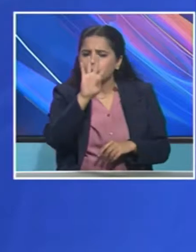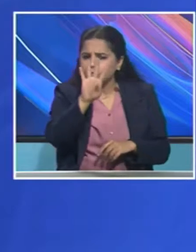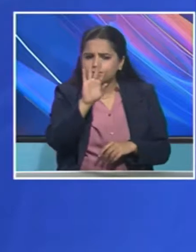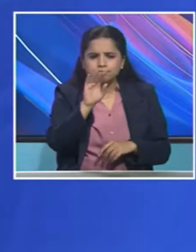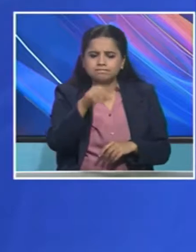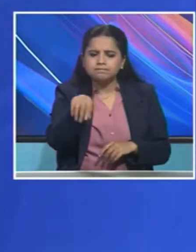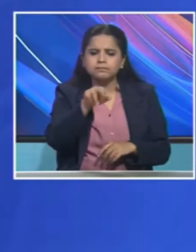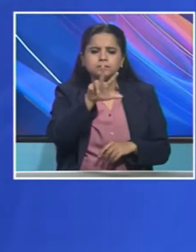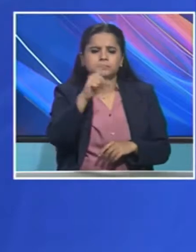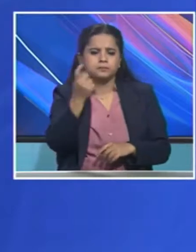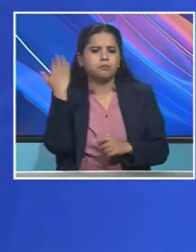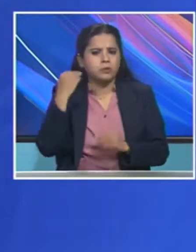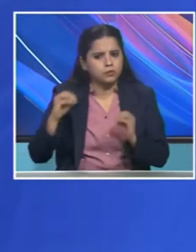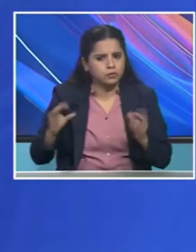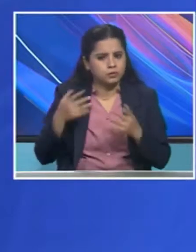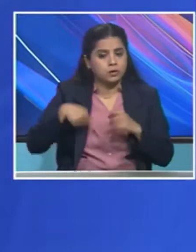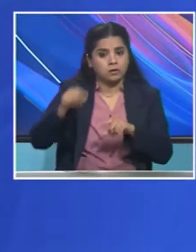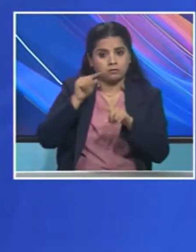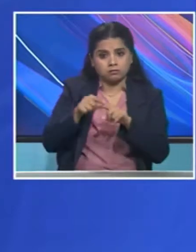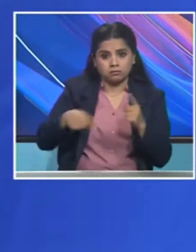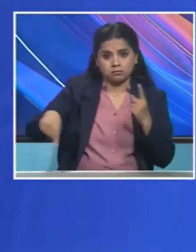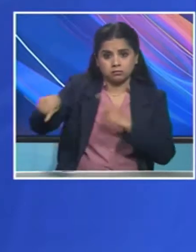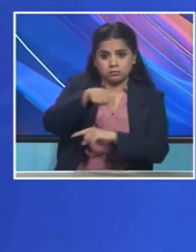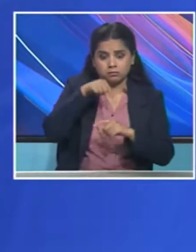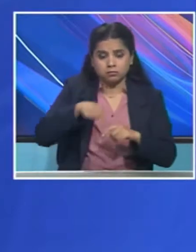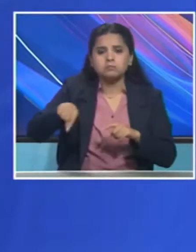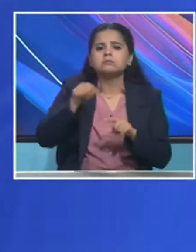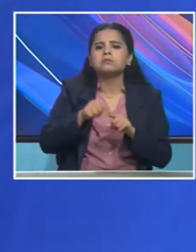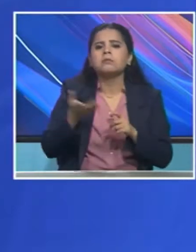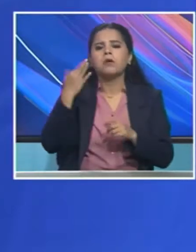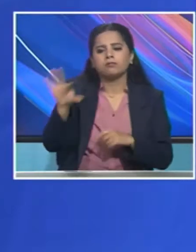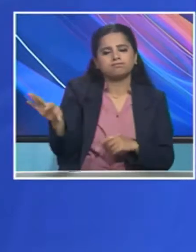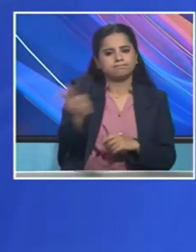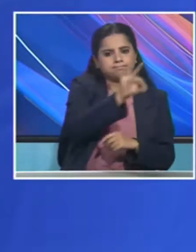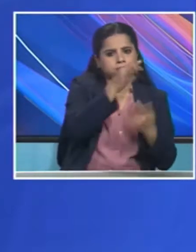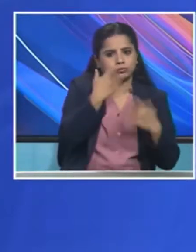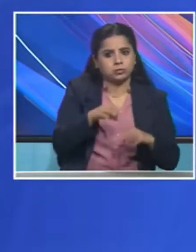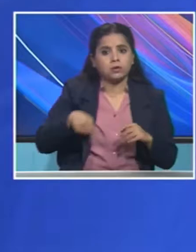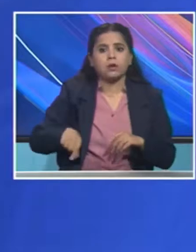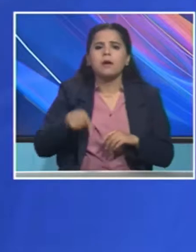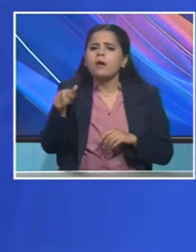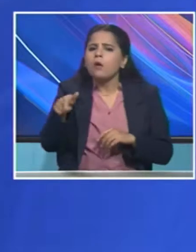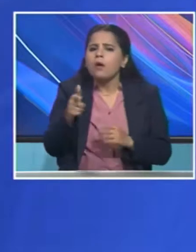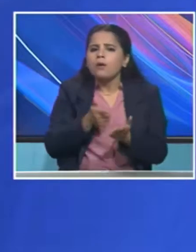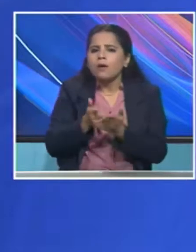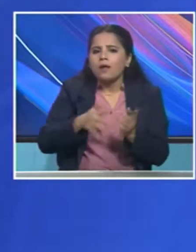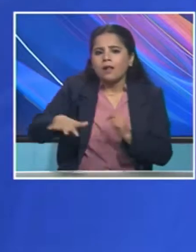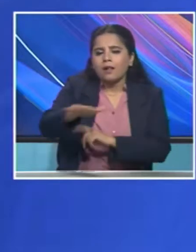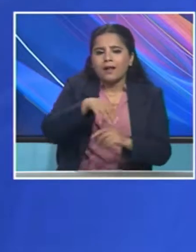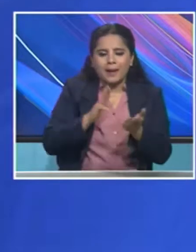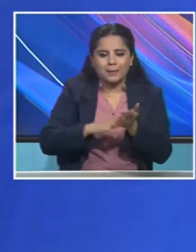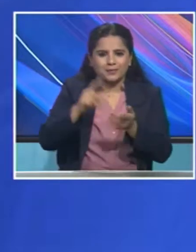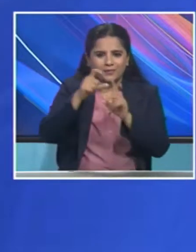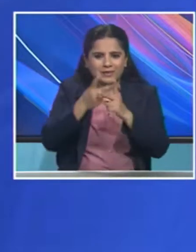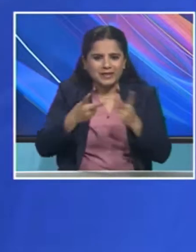वो रायरंगपुर नगर पंचायत के चुनाव में वार्ड पार्षद चुनी गई और नगर पंचायत की उपाध्यक्ष भी बनाई गई।